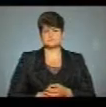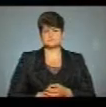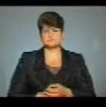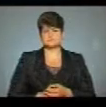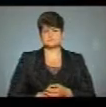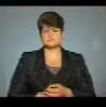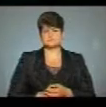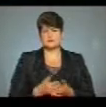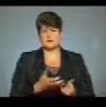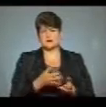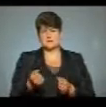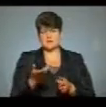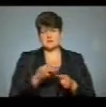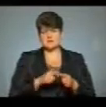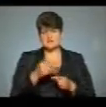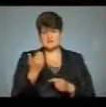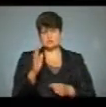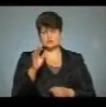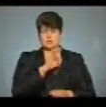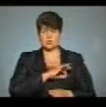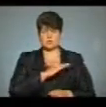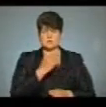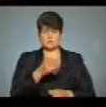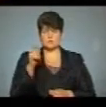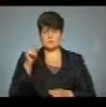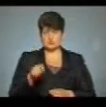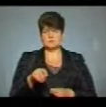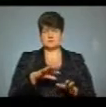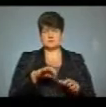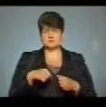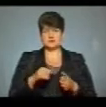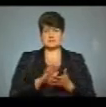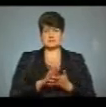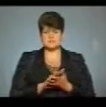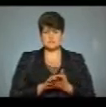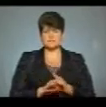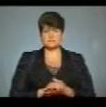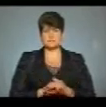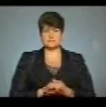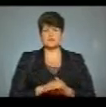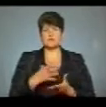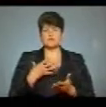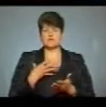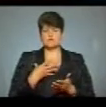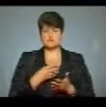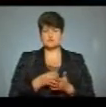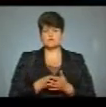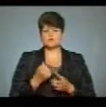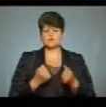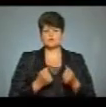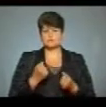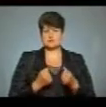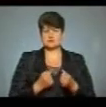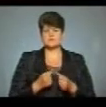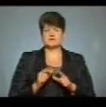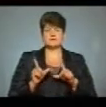Будь ласка, приймайте. Це ваш, будете користуватися. Ми будемо приїжджати, ви забирати мусор. Грузили свою власну машину, заправляли в бензину, вивозили, звісно,